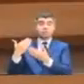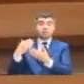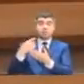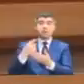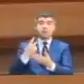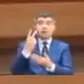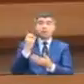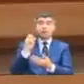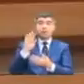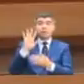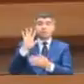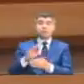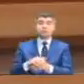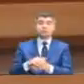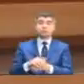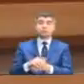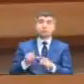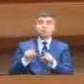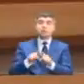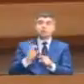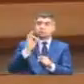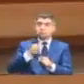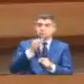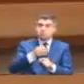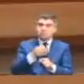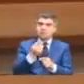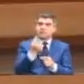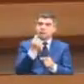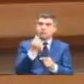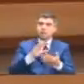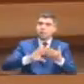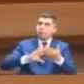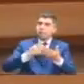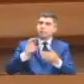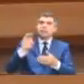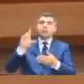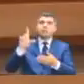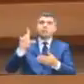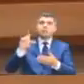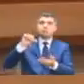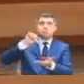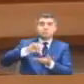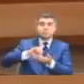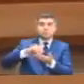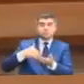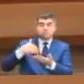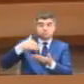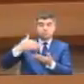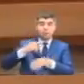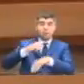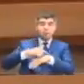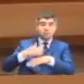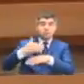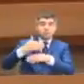يناير، يعني هذه تقريبا سنه، بدينا بالاسعار المرجعيه ديال العقارات بالنسبه للدار البيضاء. من ذاك الوقت لدابا